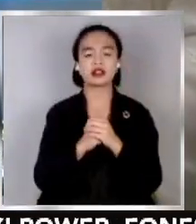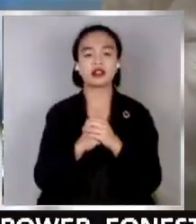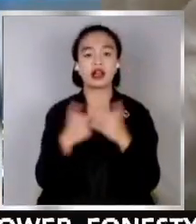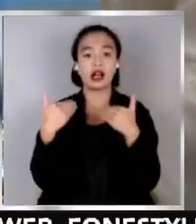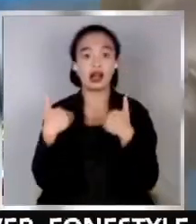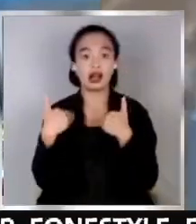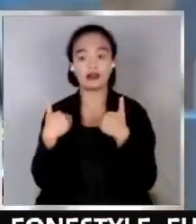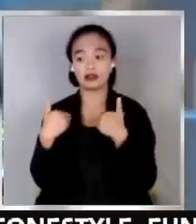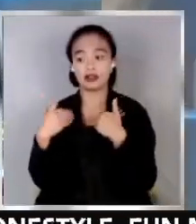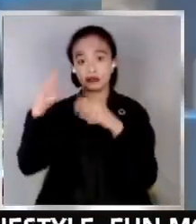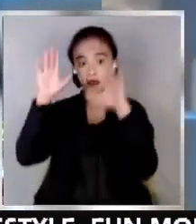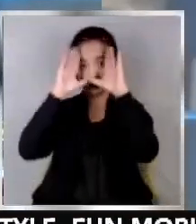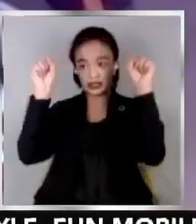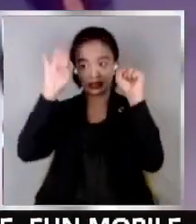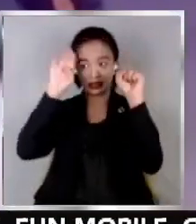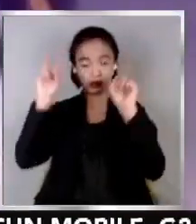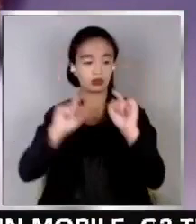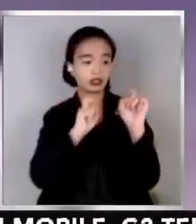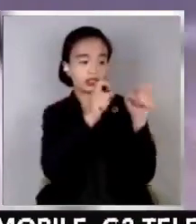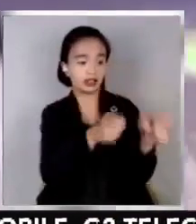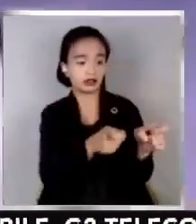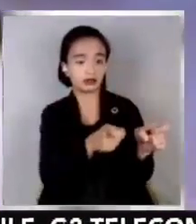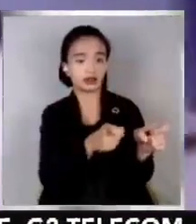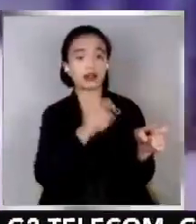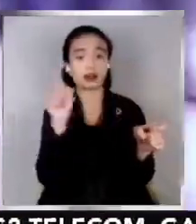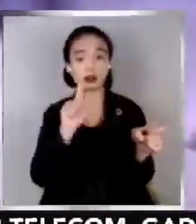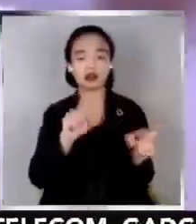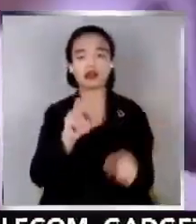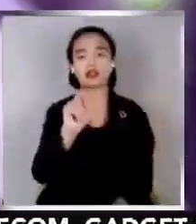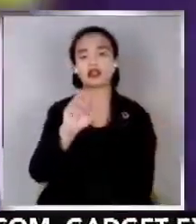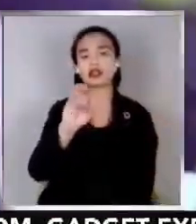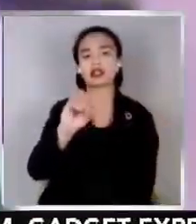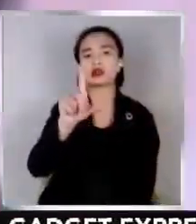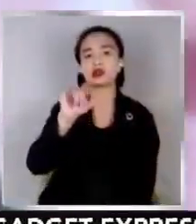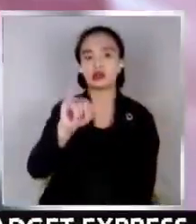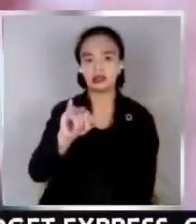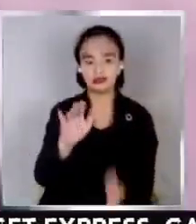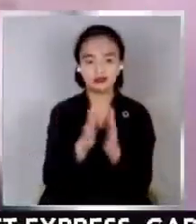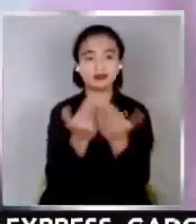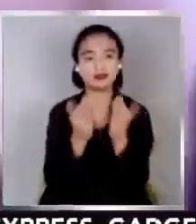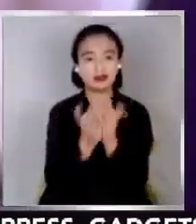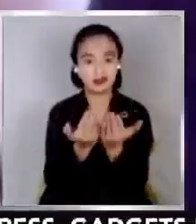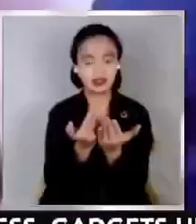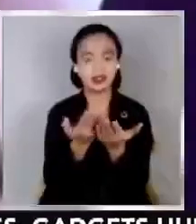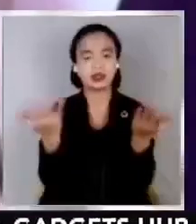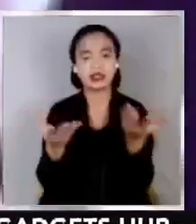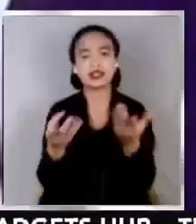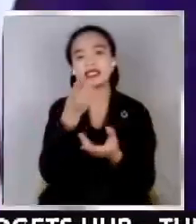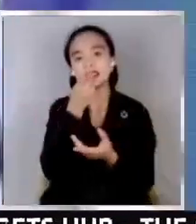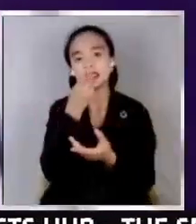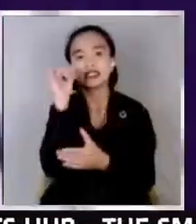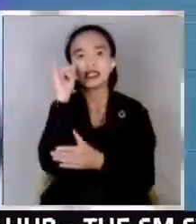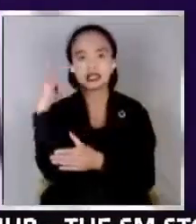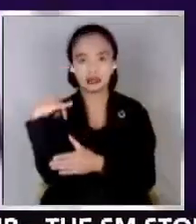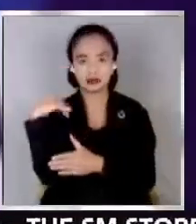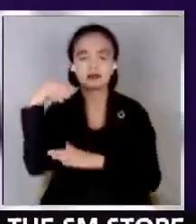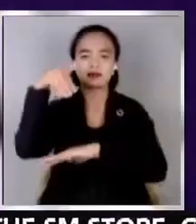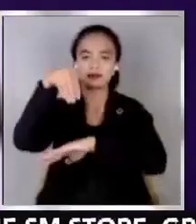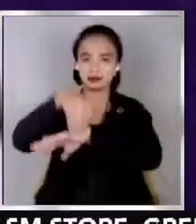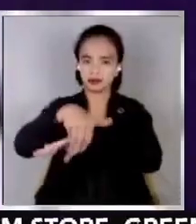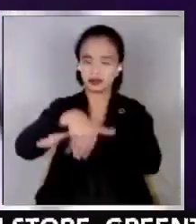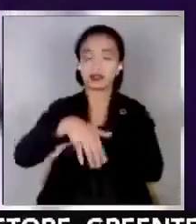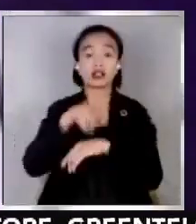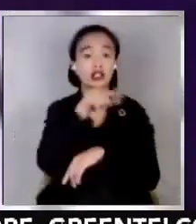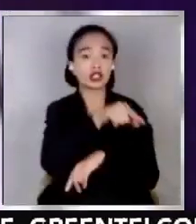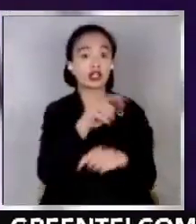Pangulong Bongbong Marcos ng kopya ng Noli Me Tangere sa isang pagsasalo sa Malacanang kagabi. Nakipag-reunion din siya kay